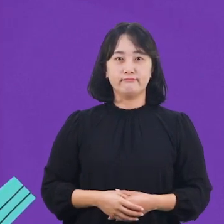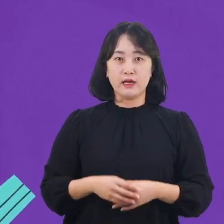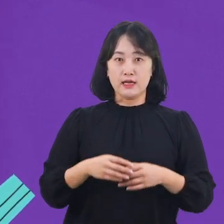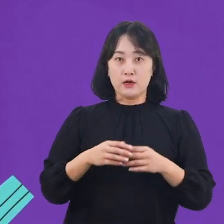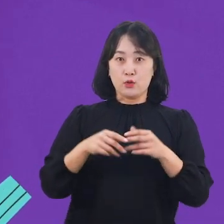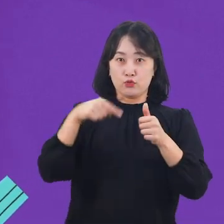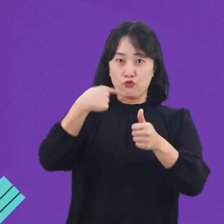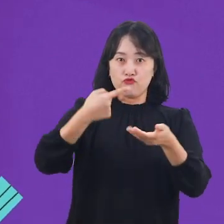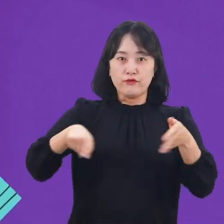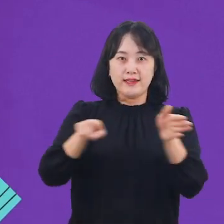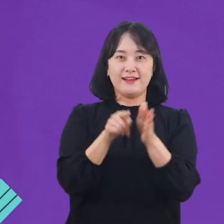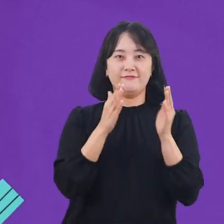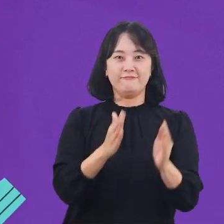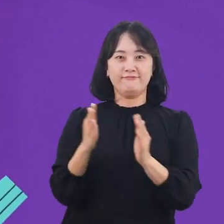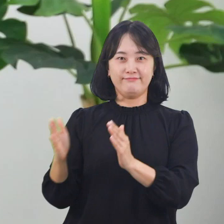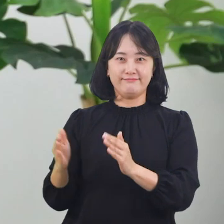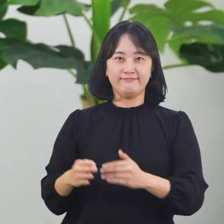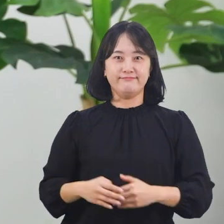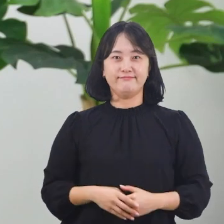세계시민 교육을 위한 준비.